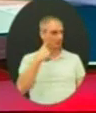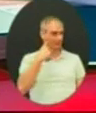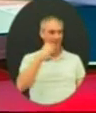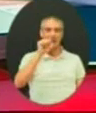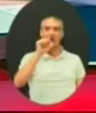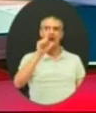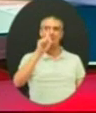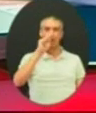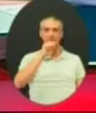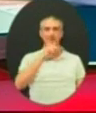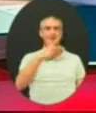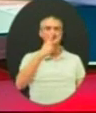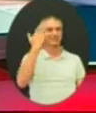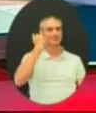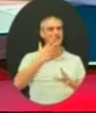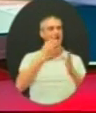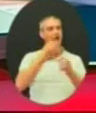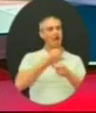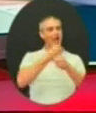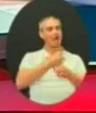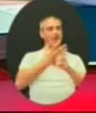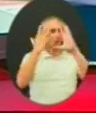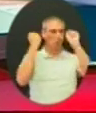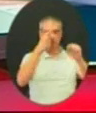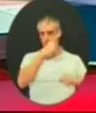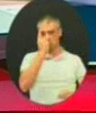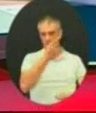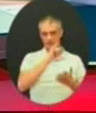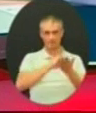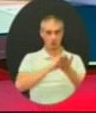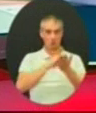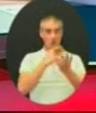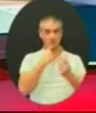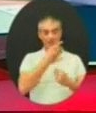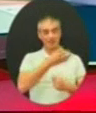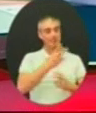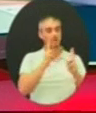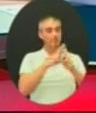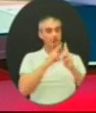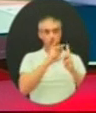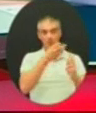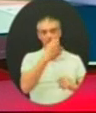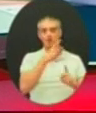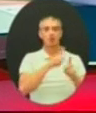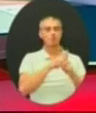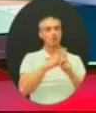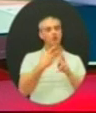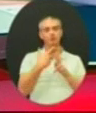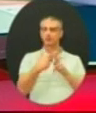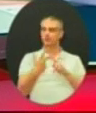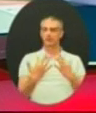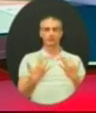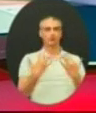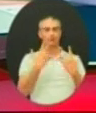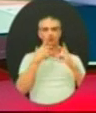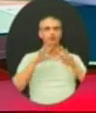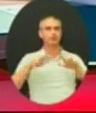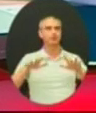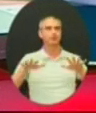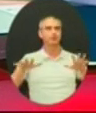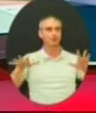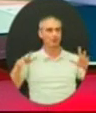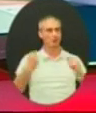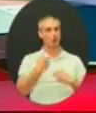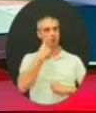לשעבר הקונסול הישראלי בניו יורק, שאמר שנאומים ובכלל הפגישות באום הם כמו מתאר אוויר, יש להם ריח מאוד חזק בהתחלה. הם עושים